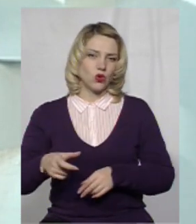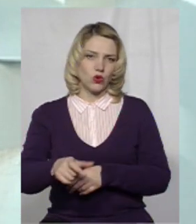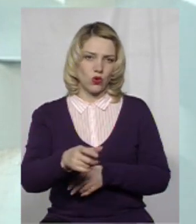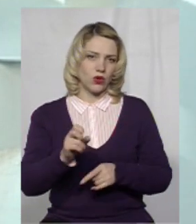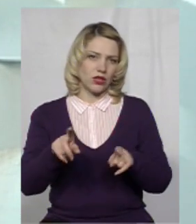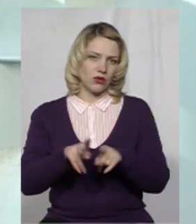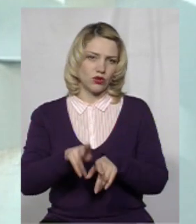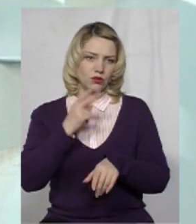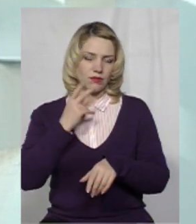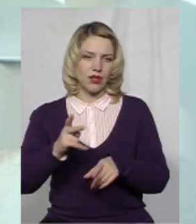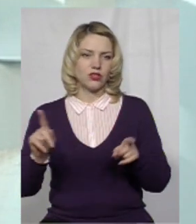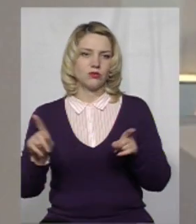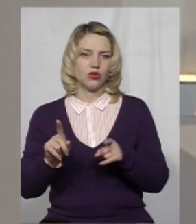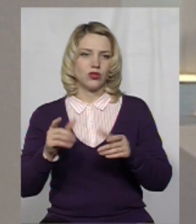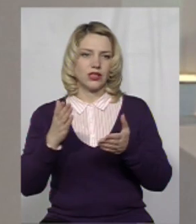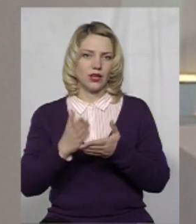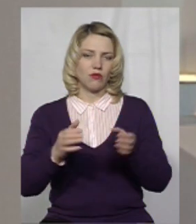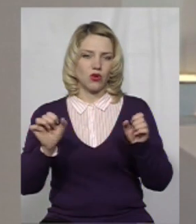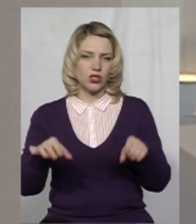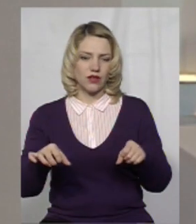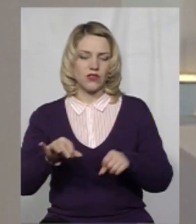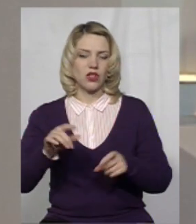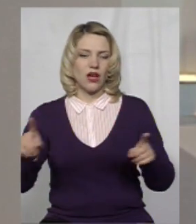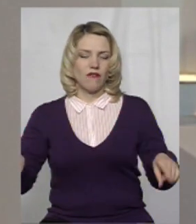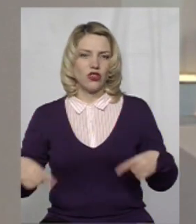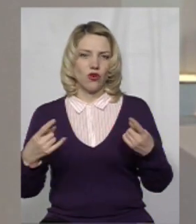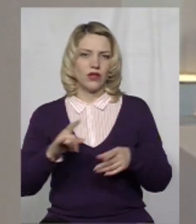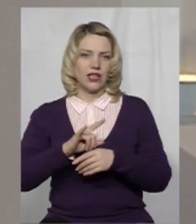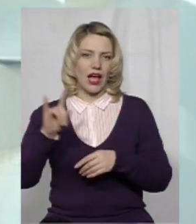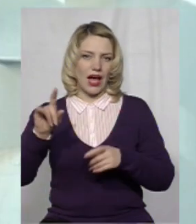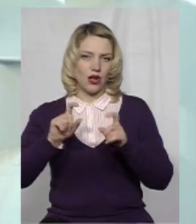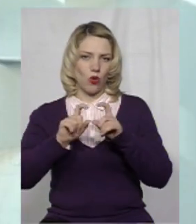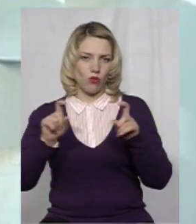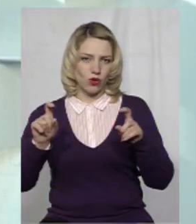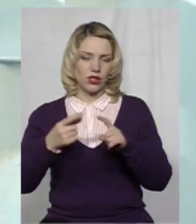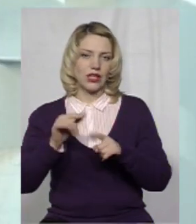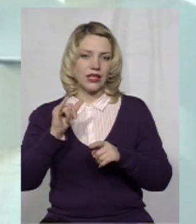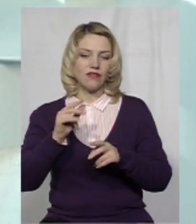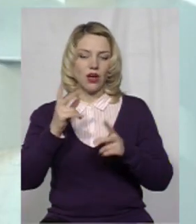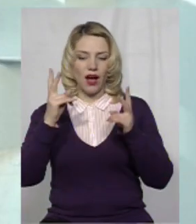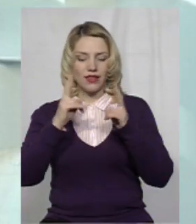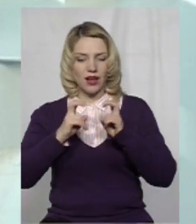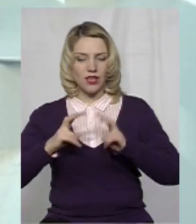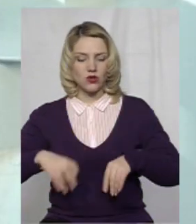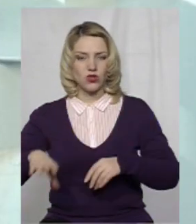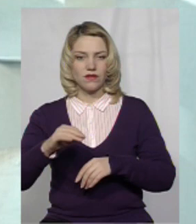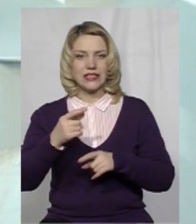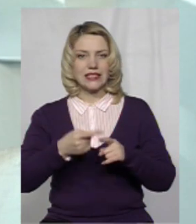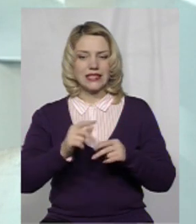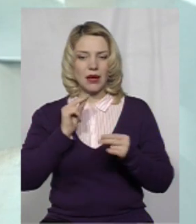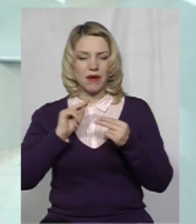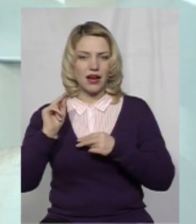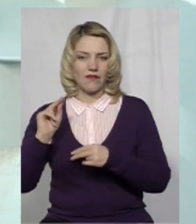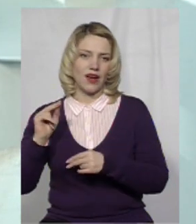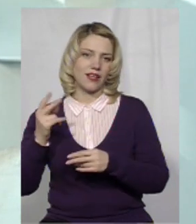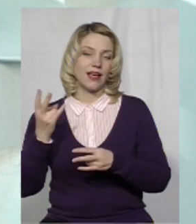транспорту, ми бачимо, що у нас є можливість відновити аеропорт. І тому, аналізуючи ці дві переваги, логічно витікає